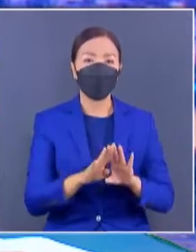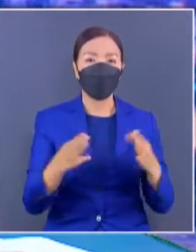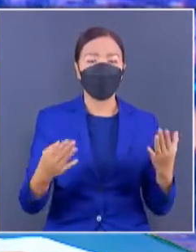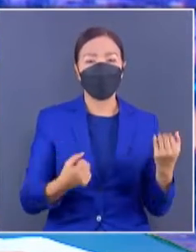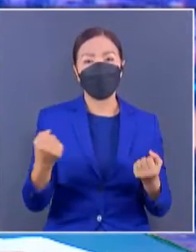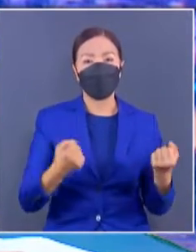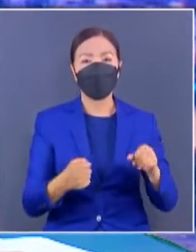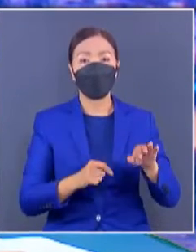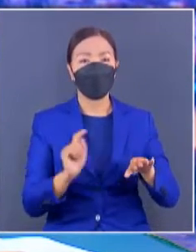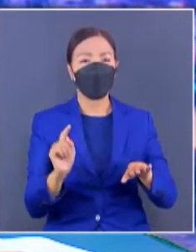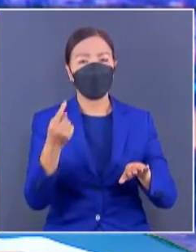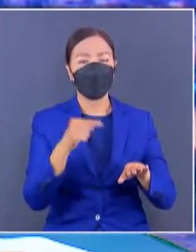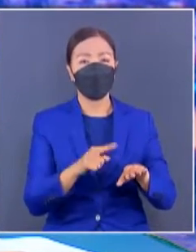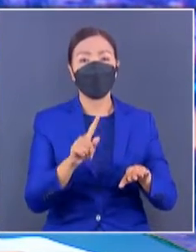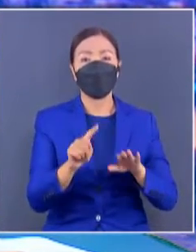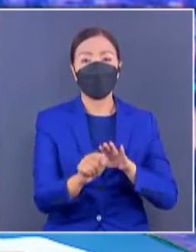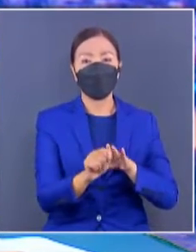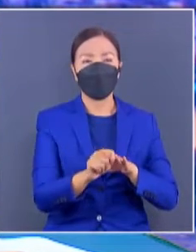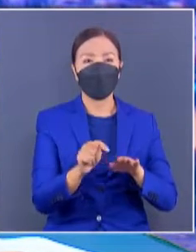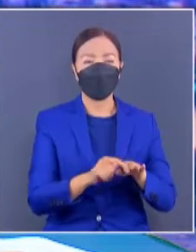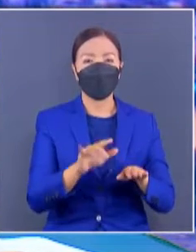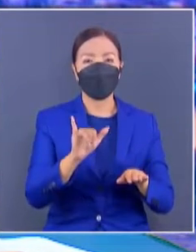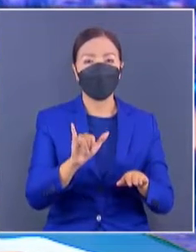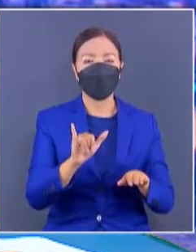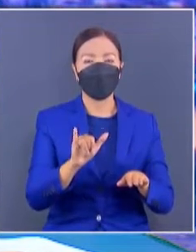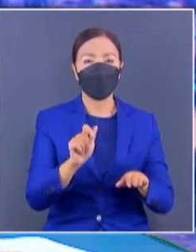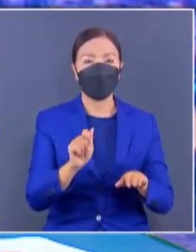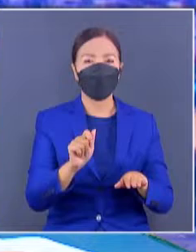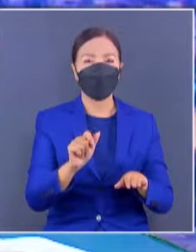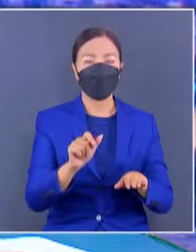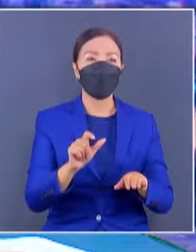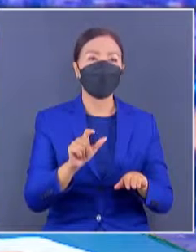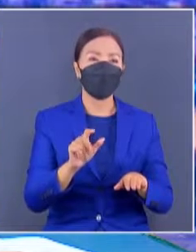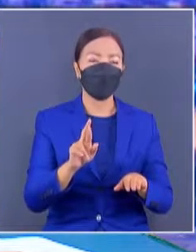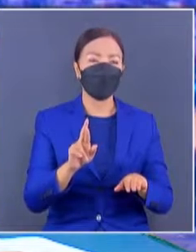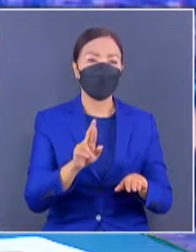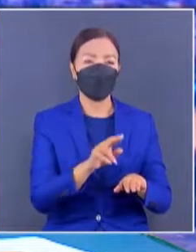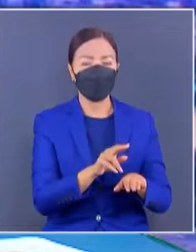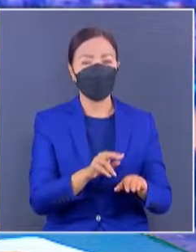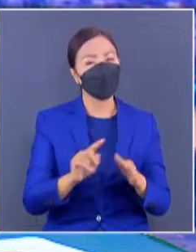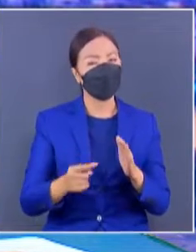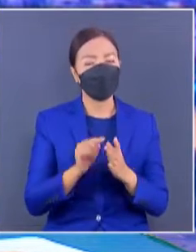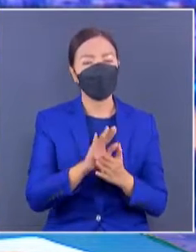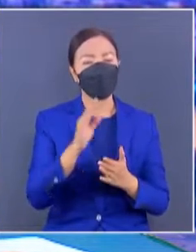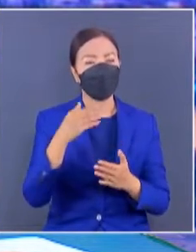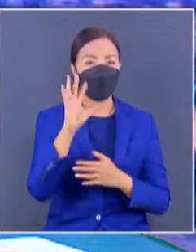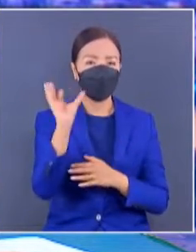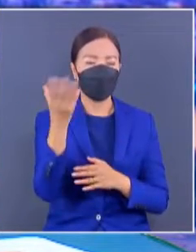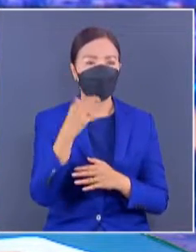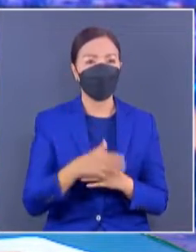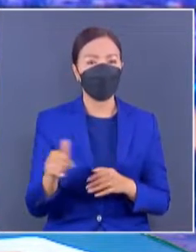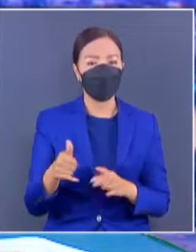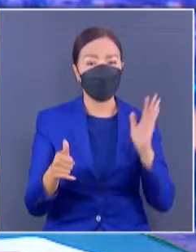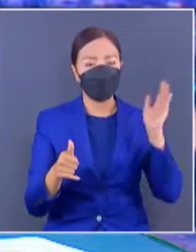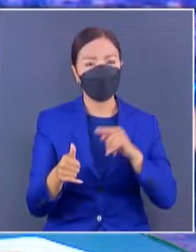เปิดตัวรถยนต์รุ่นใหม่ครับโตโยต้ายาริสเอทีเป็นครั้งแรกของโลกที่ประเทศไทยนะครับพร้อมเปิดตัวพรีเซ็นเตอร์คน